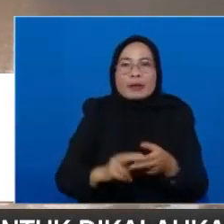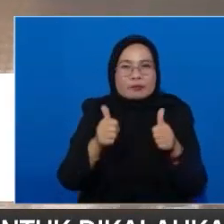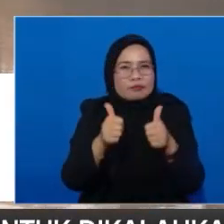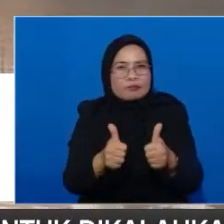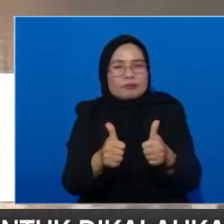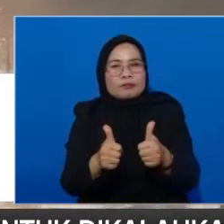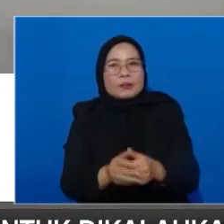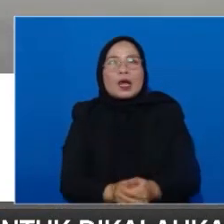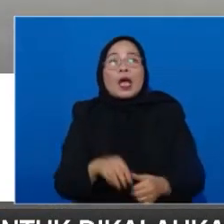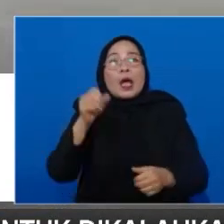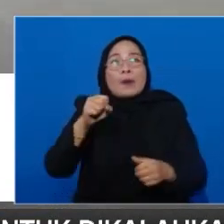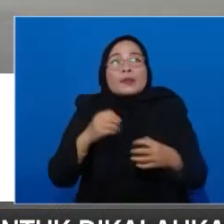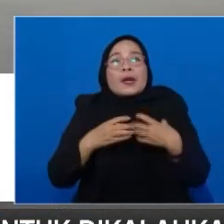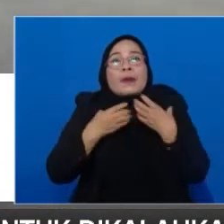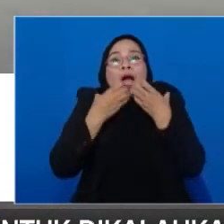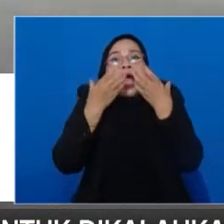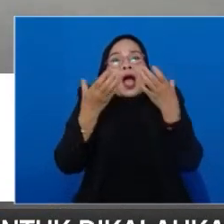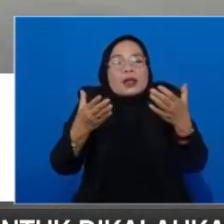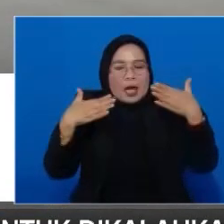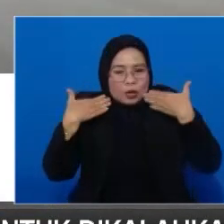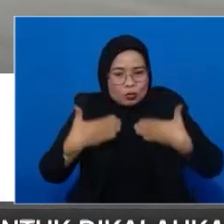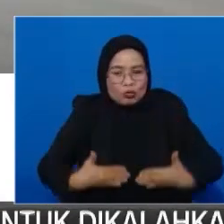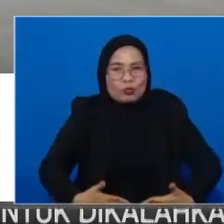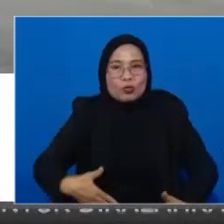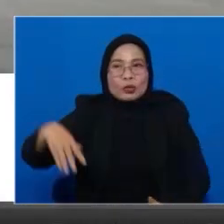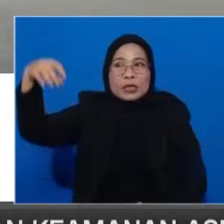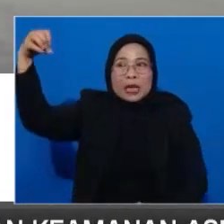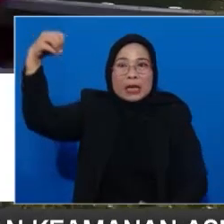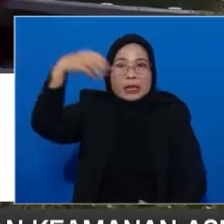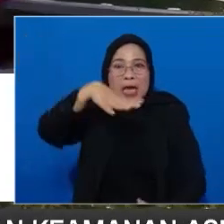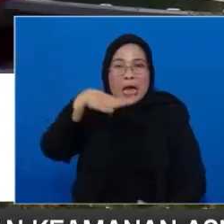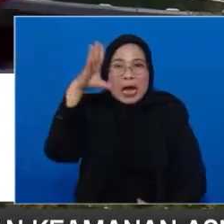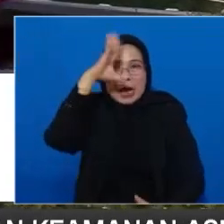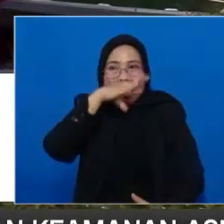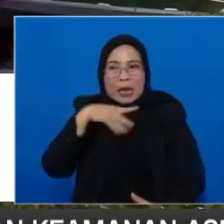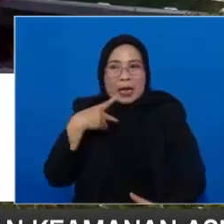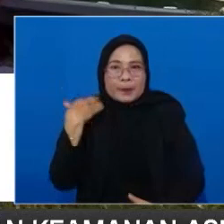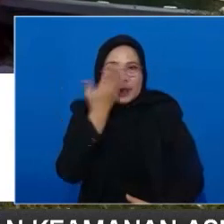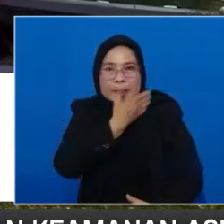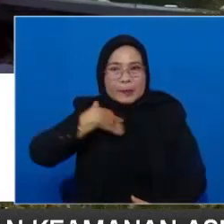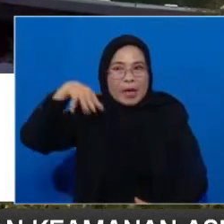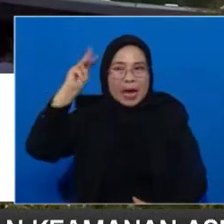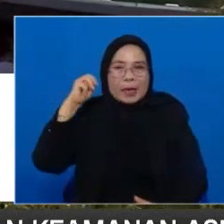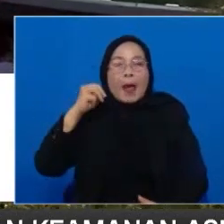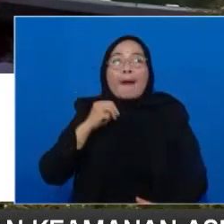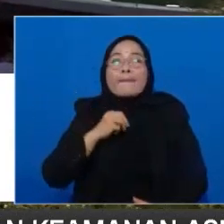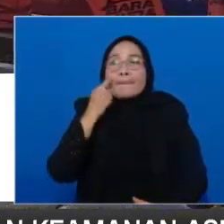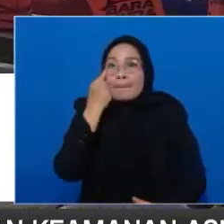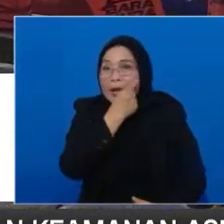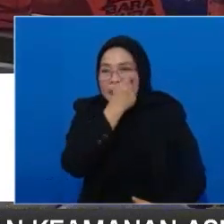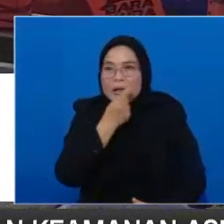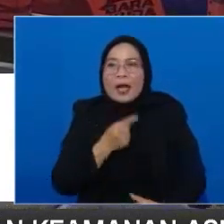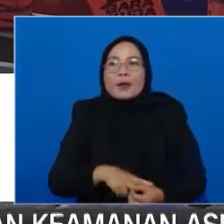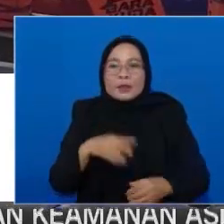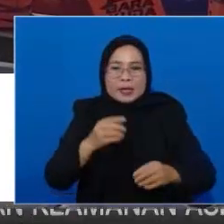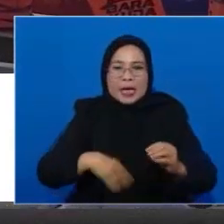bisa menghangatkan tubuh, sinar indahnya juga memanjakan mata. Para pelancong bisa menikmati mentari pagi terbit di tepi danau